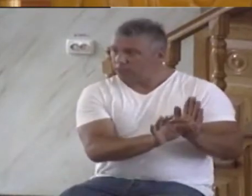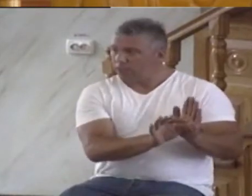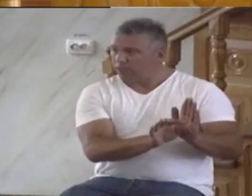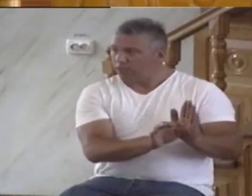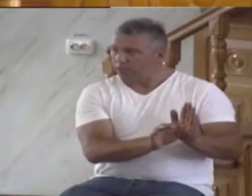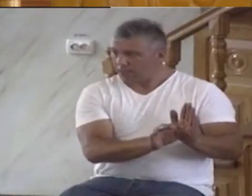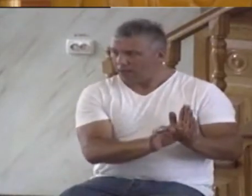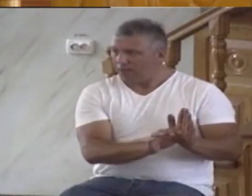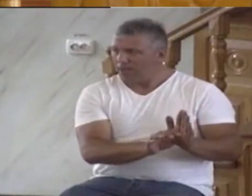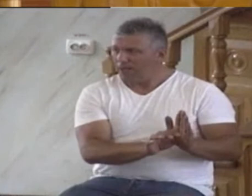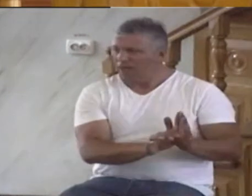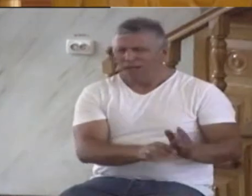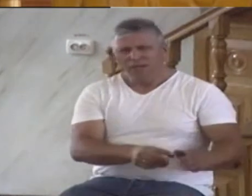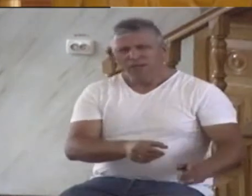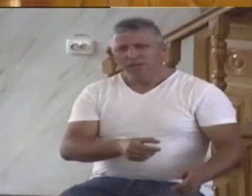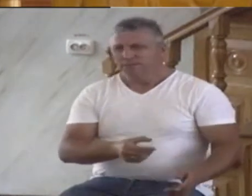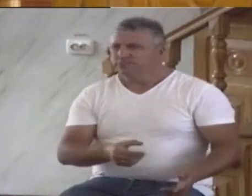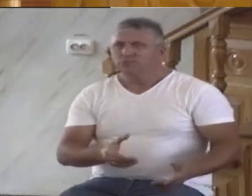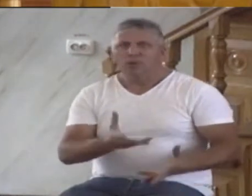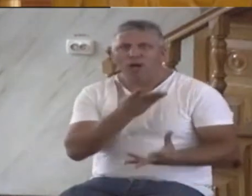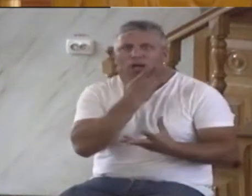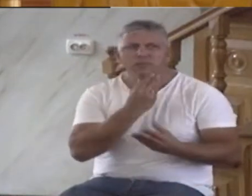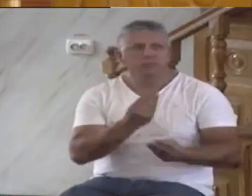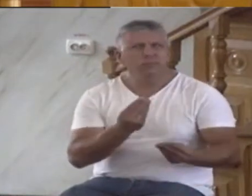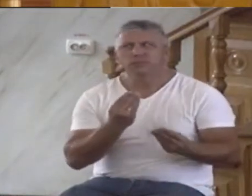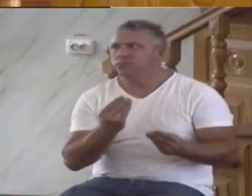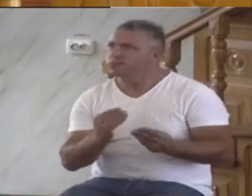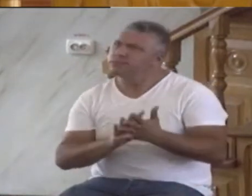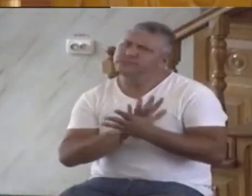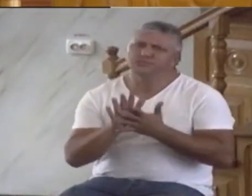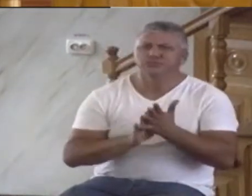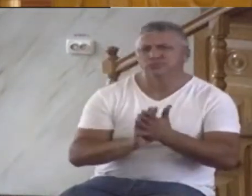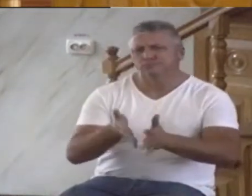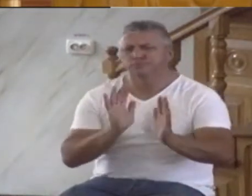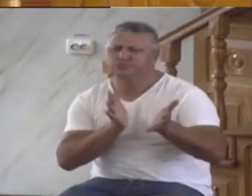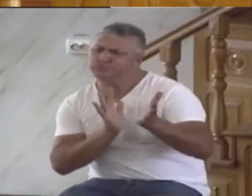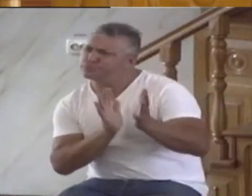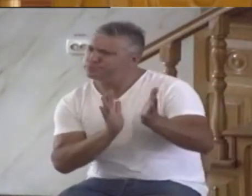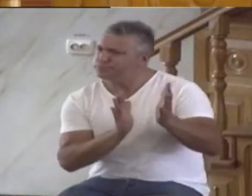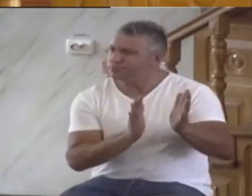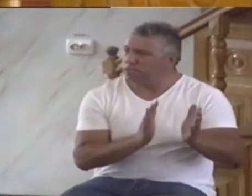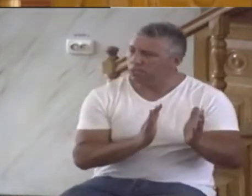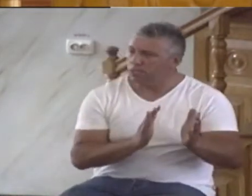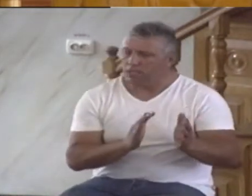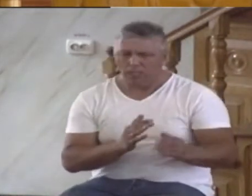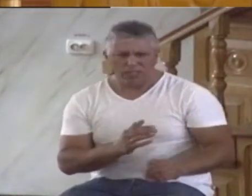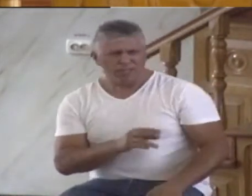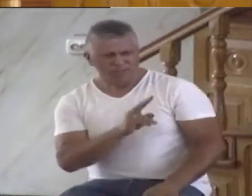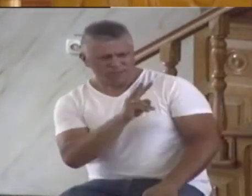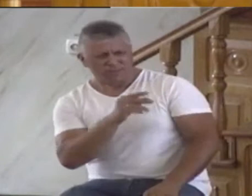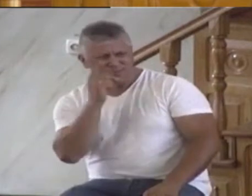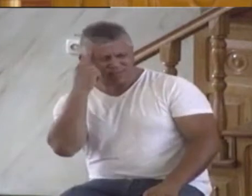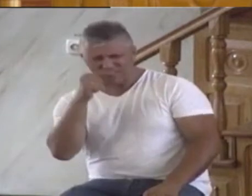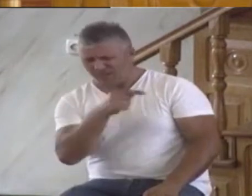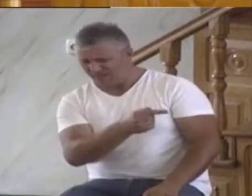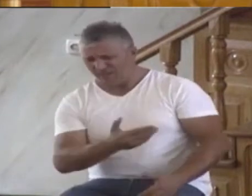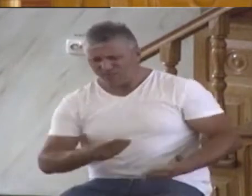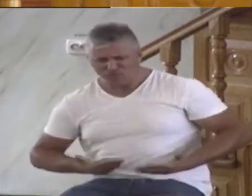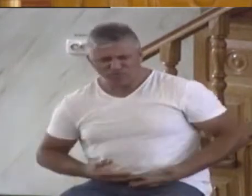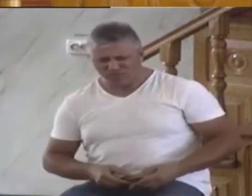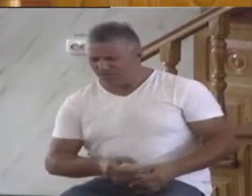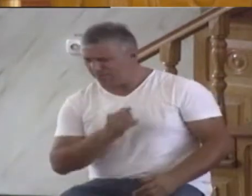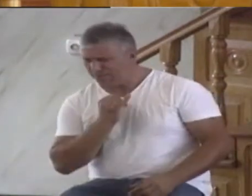а вся его практика жизни просто кричит о том, что он собирается здесь, на земле, жить вечно.